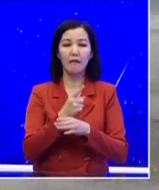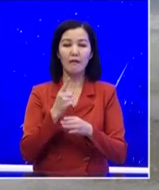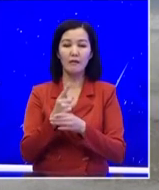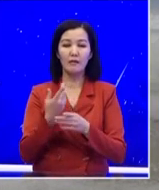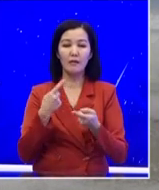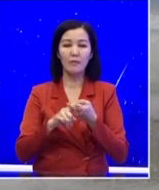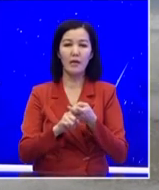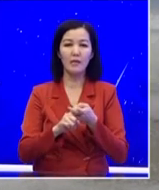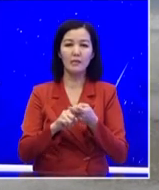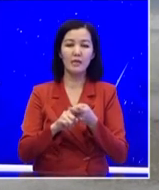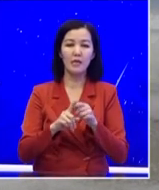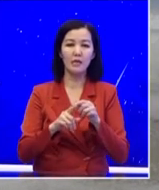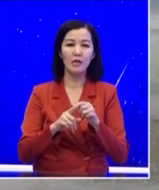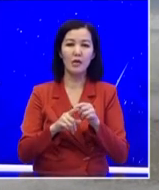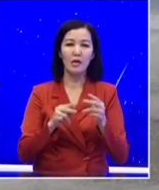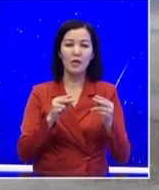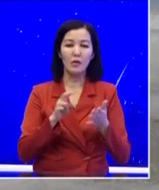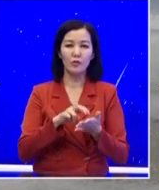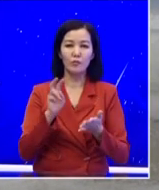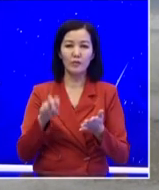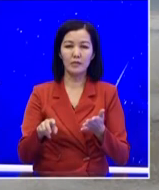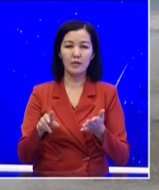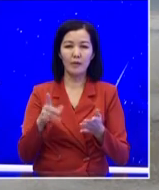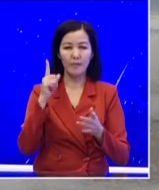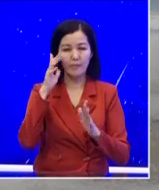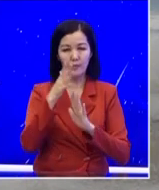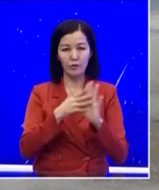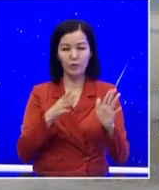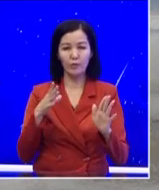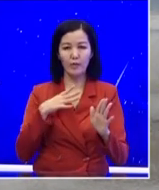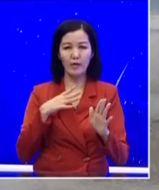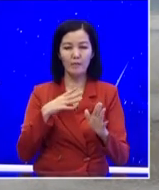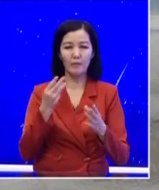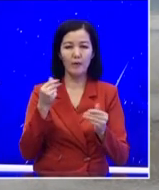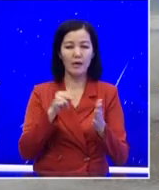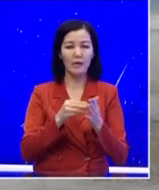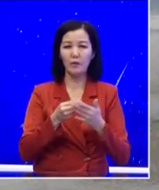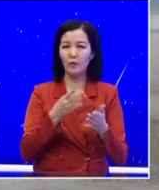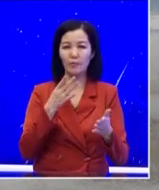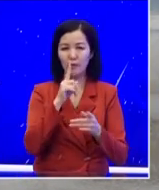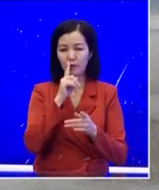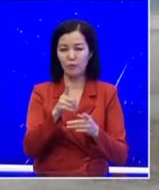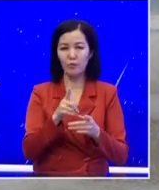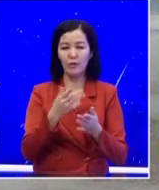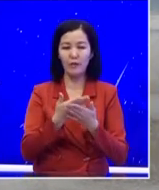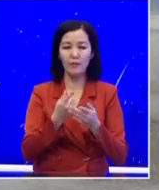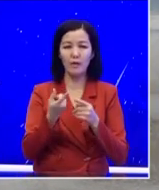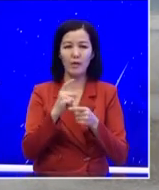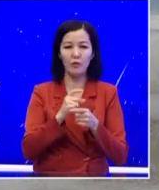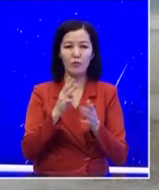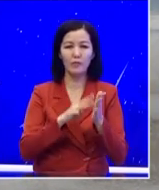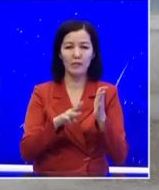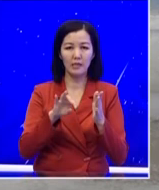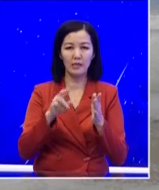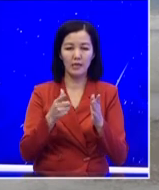жұмыссыз қалып демалысқа шығуға мәжбүр болды. Біз бәріне түсіністікпен қараймыз. Бағаны көтермелемейміз. Мысалы, картоп келсе 80